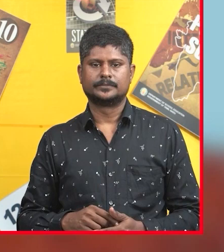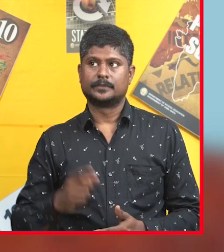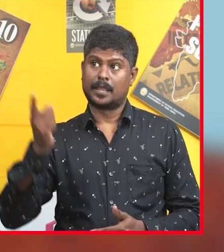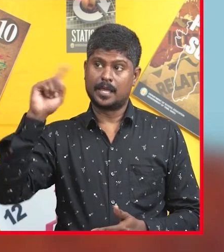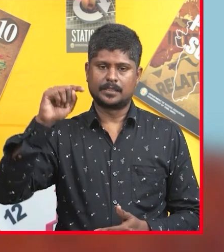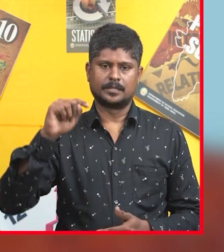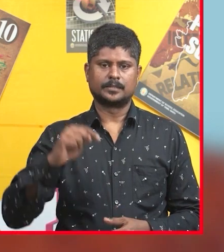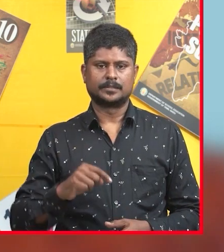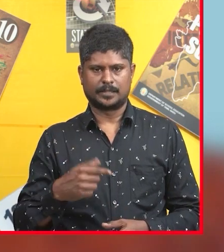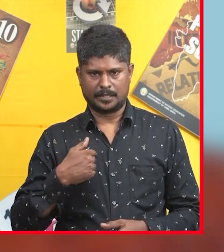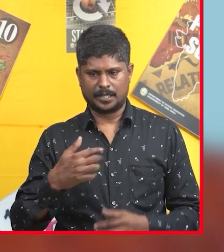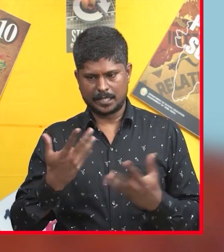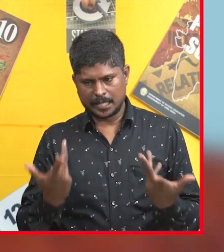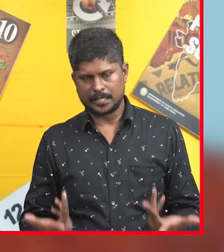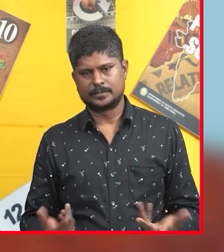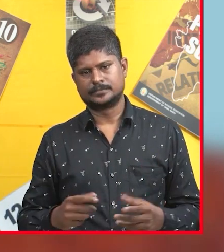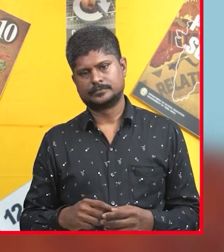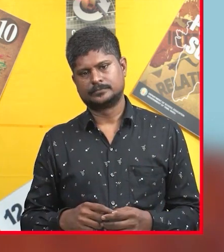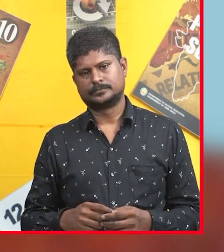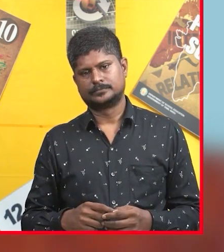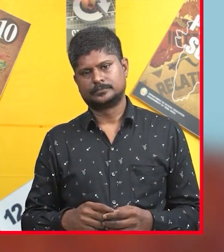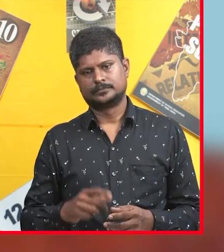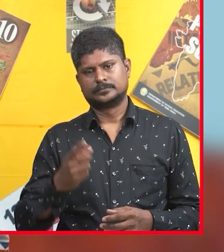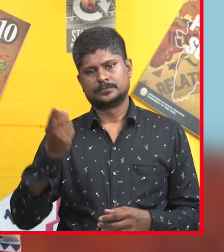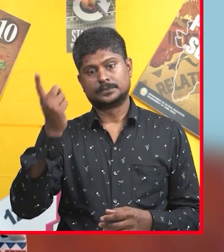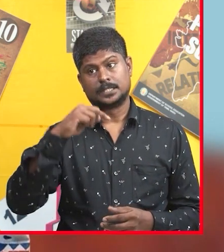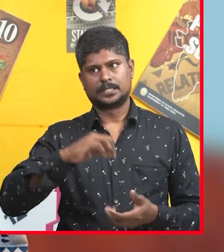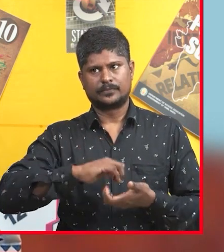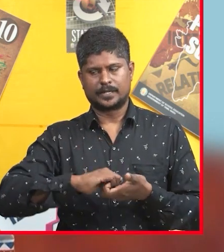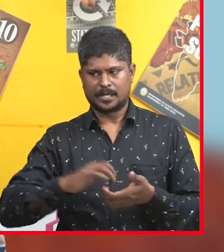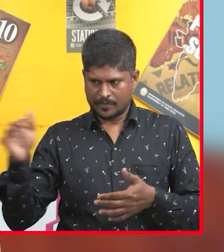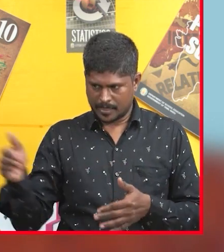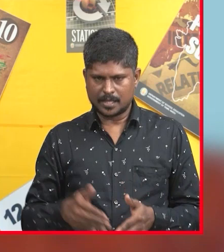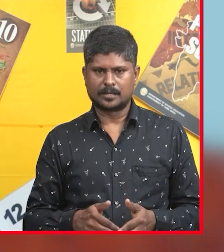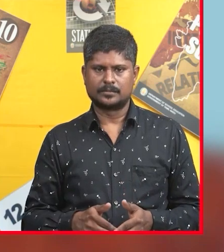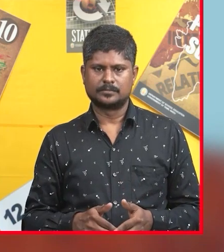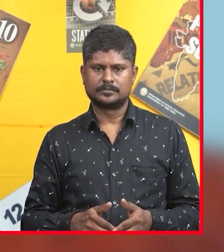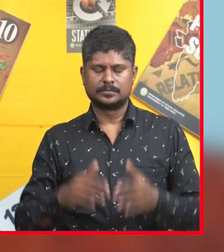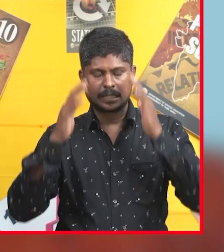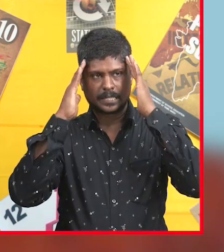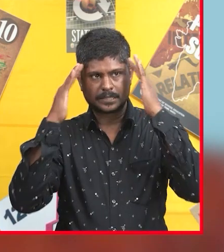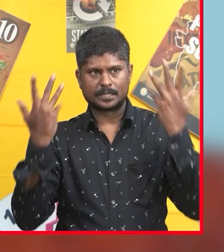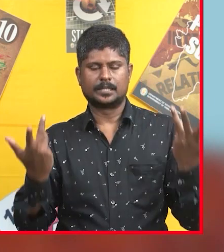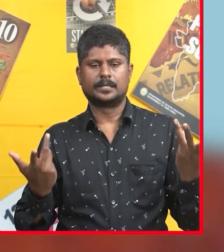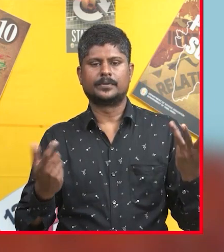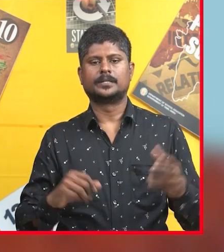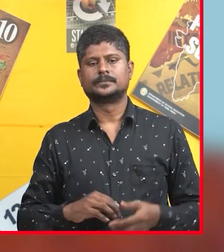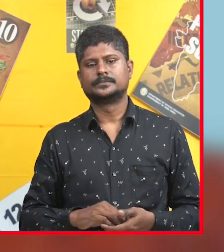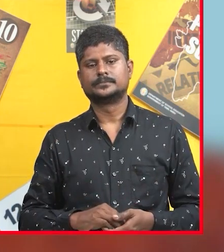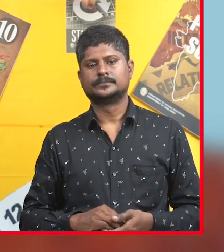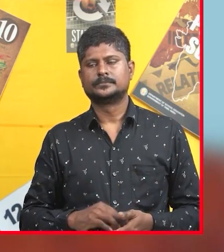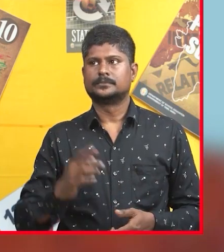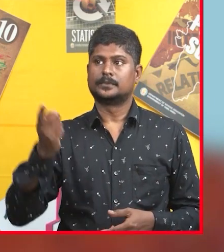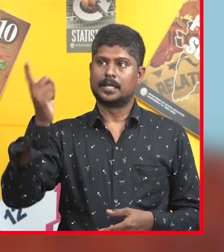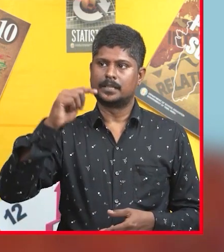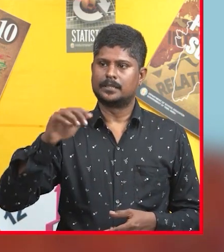நேற்று வீட்டுல எதுவுமே இல்லை, நேற்று வீட்டுக்கு விருந்தினர்கள் வந்தாங்க, என்ன செய்யறதுன்னு தெரியல. அப்ப